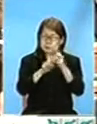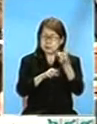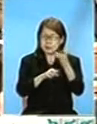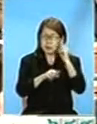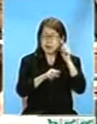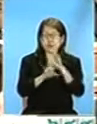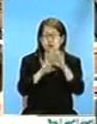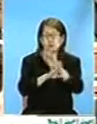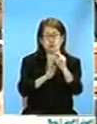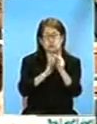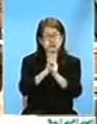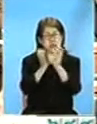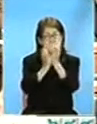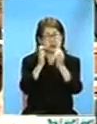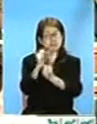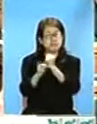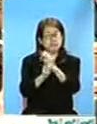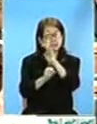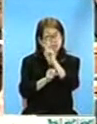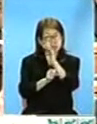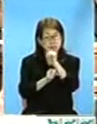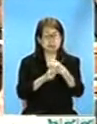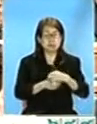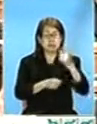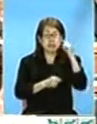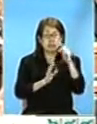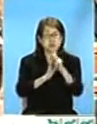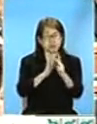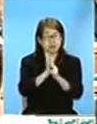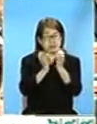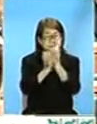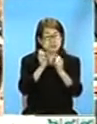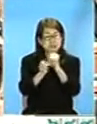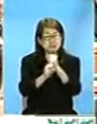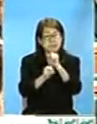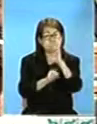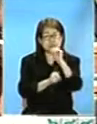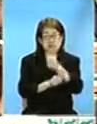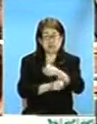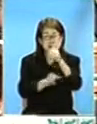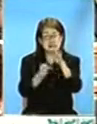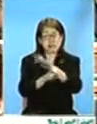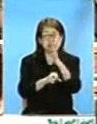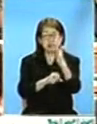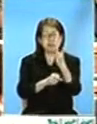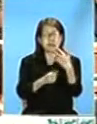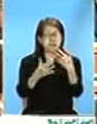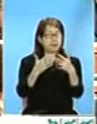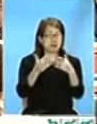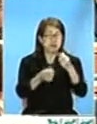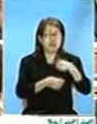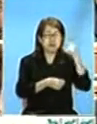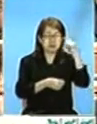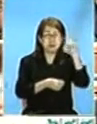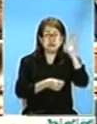ปี2540ซึ่งผมคิดว่าถึงแม้จะมีจุดอ่อนแต่โดยรวมๆบนความเชื่อของผมนั้นเห็นว่าทั้งที่ม